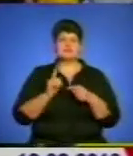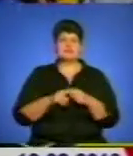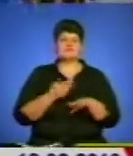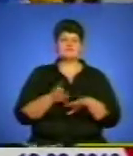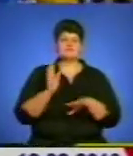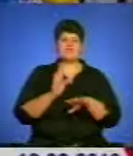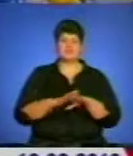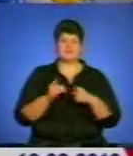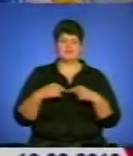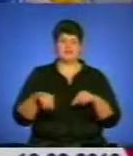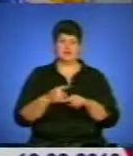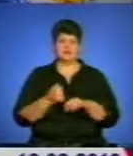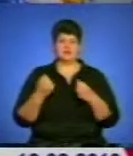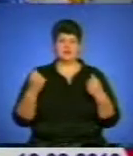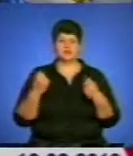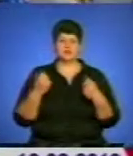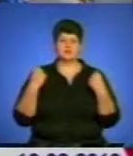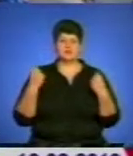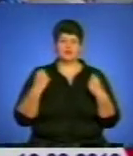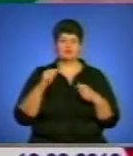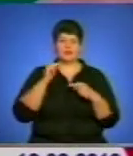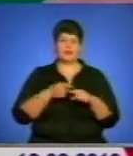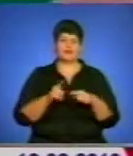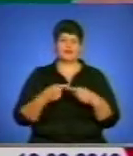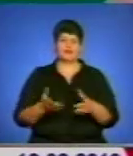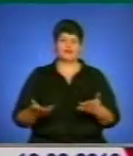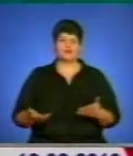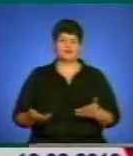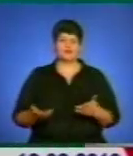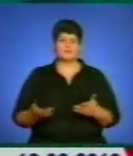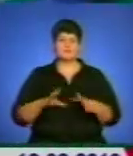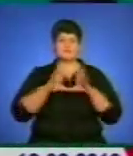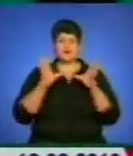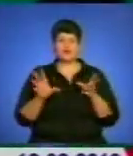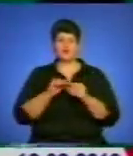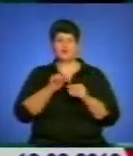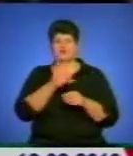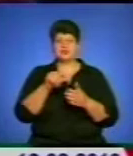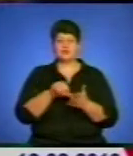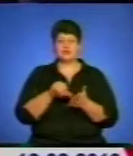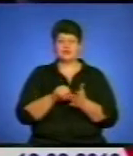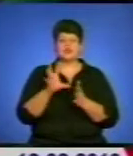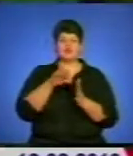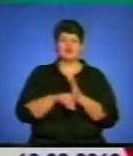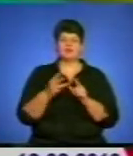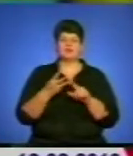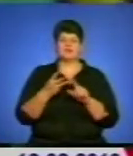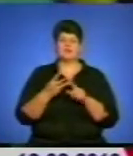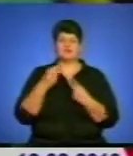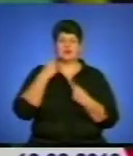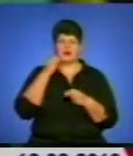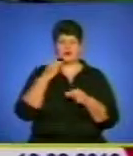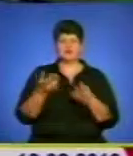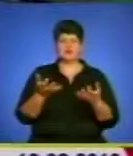складні види спорту. Тобто техніка, в основному техніка. Загалом усі учасники, які увійшли до трійки кращих, отримали ліцензію